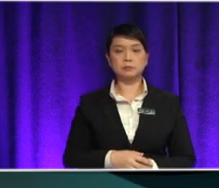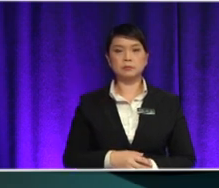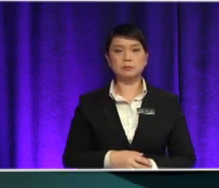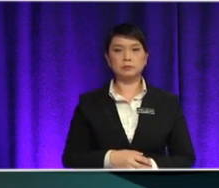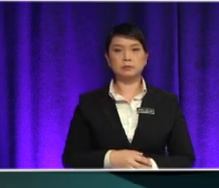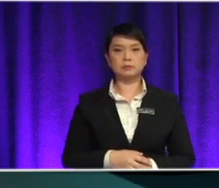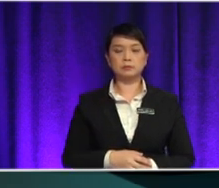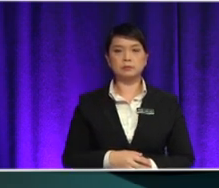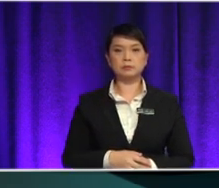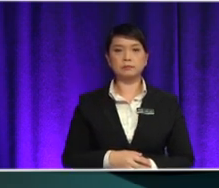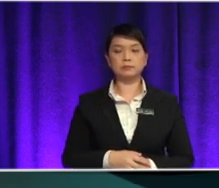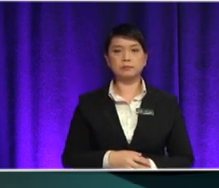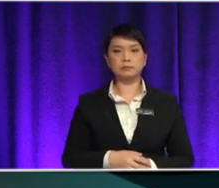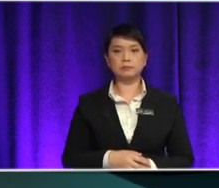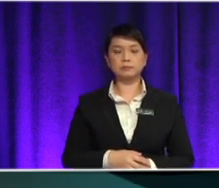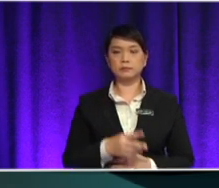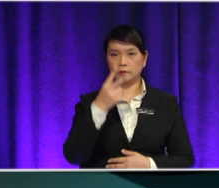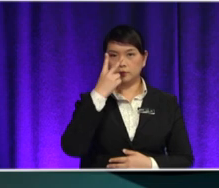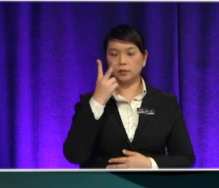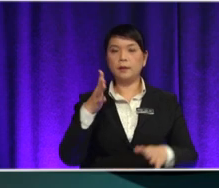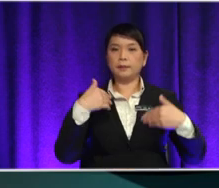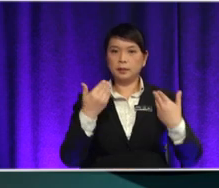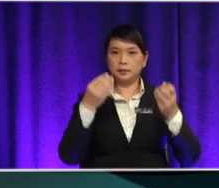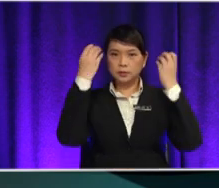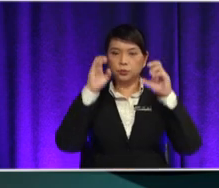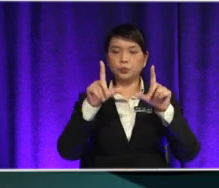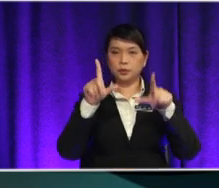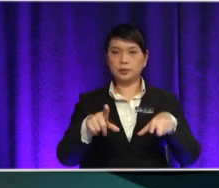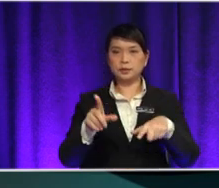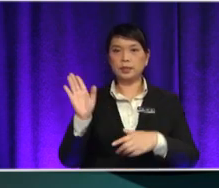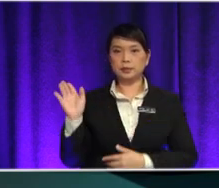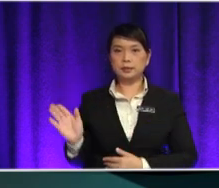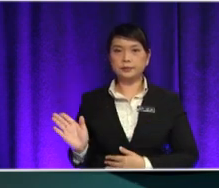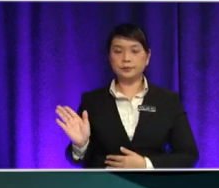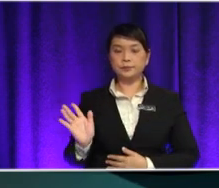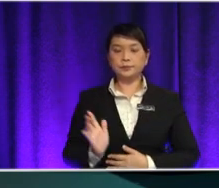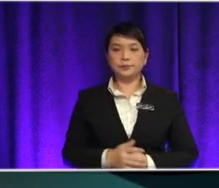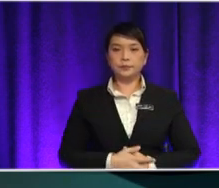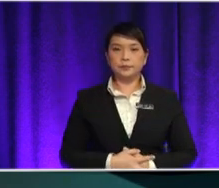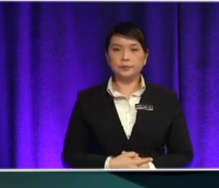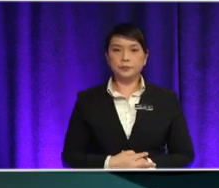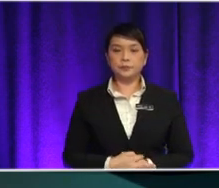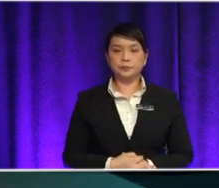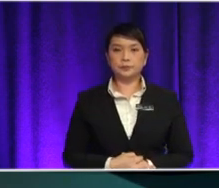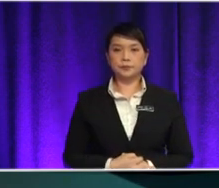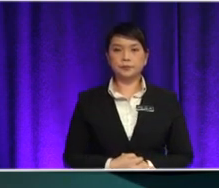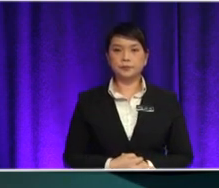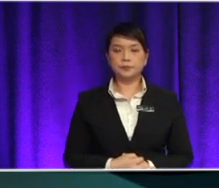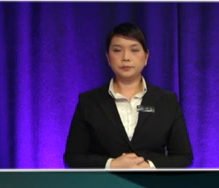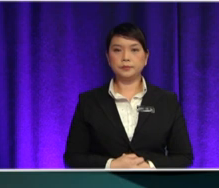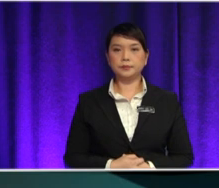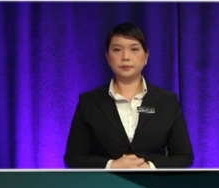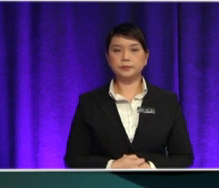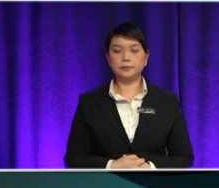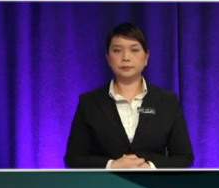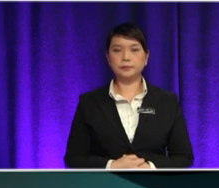hingga 169. Dan data bagi 158 kita akan letak di kelas yang ketiga. Baik. Jadi